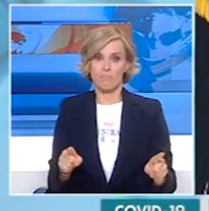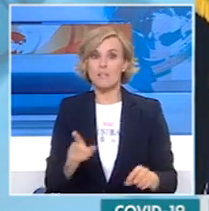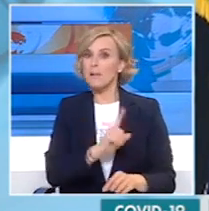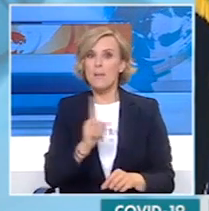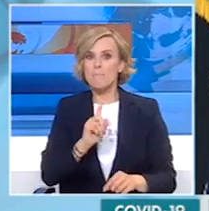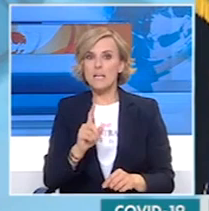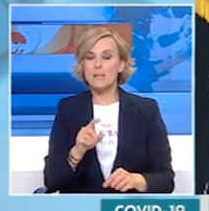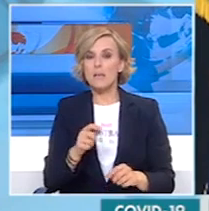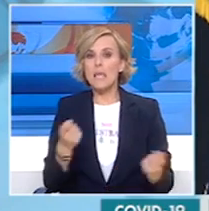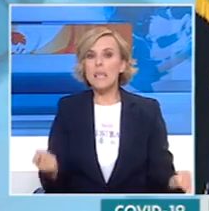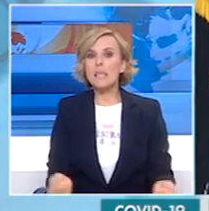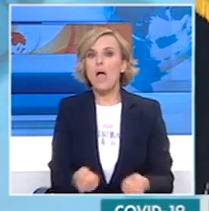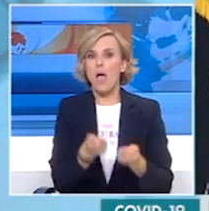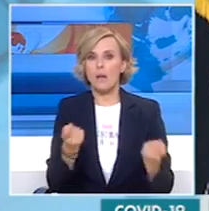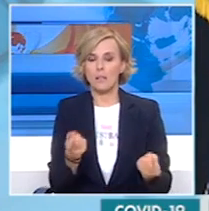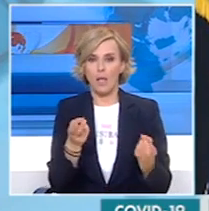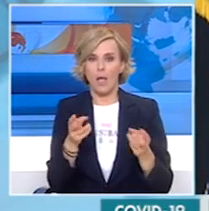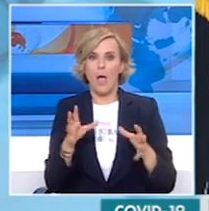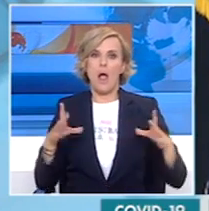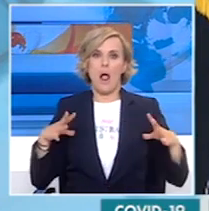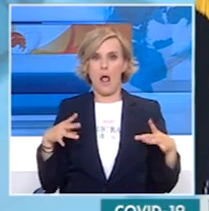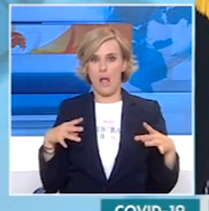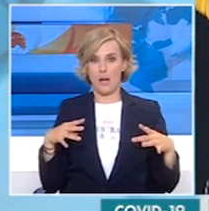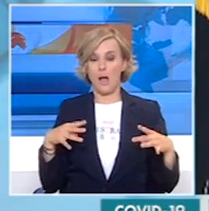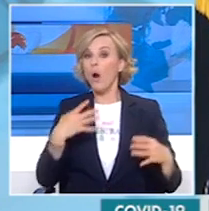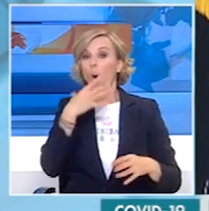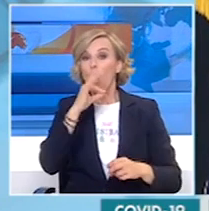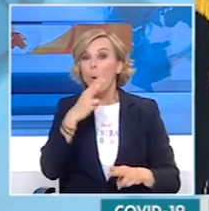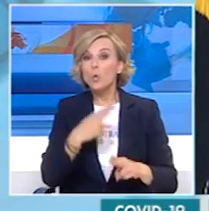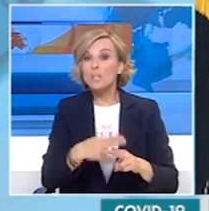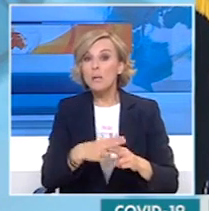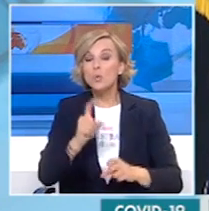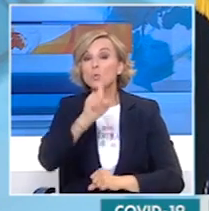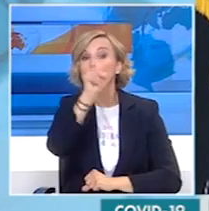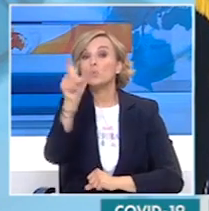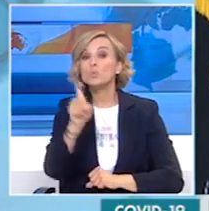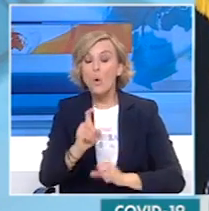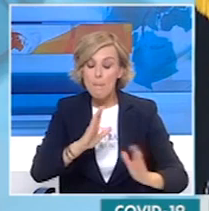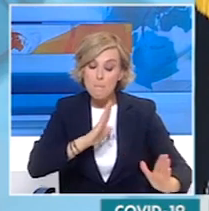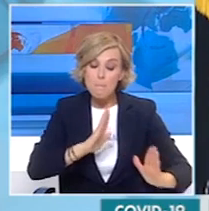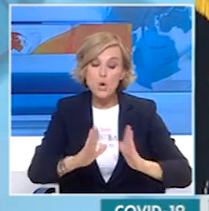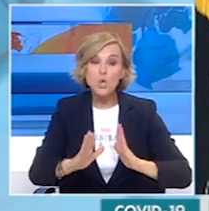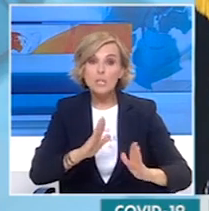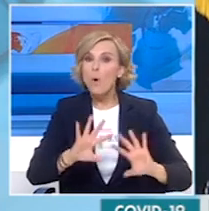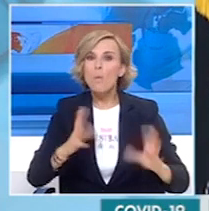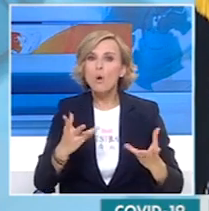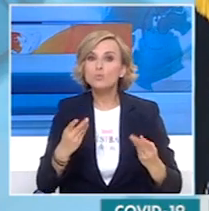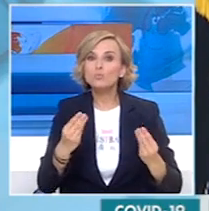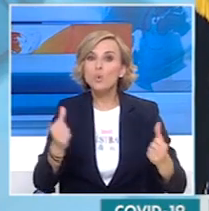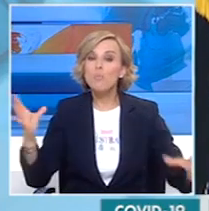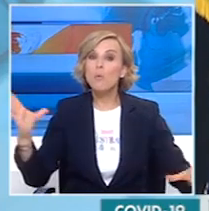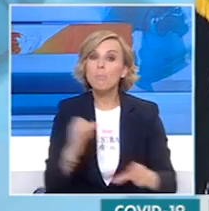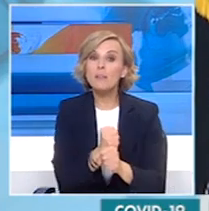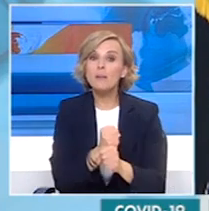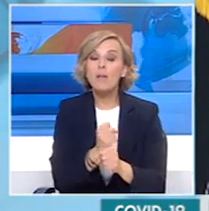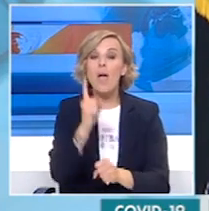κάνουμε πίσω. Αυτό που διακυβεύεται είναι η ανθρώπινη ζωή. Οφείλουμε να την προστατεύσουμε. Και ο τρόπος για να το πετύχουμε